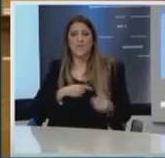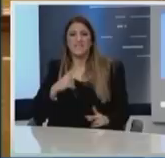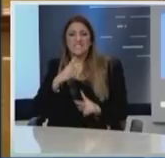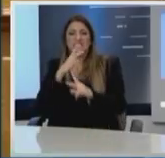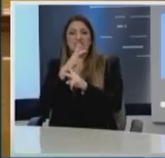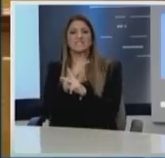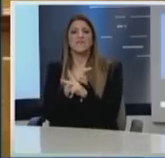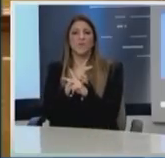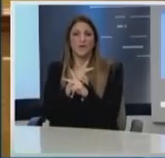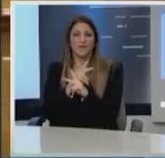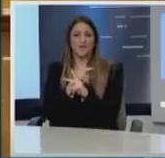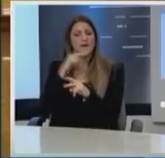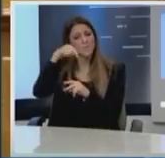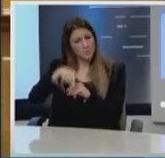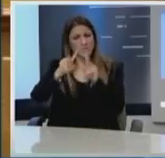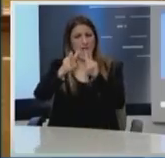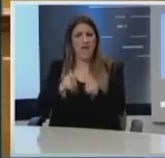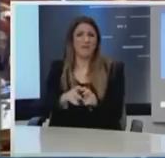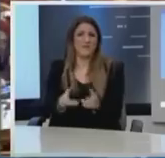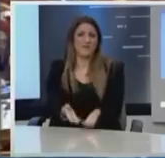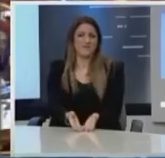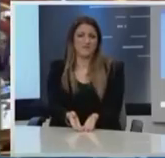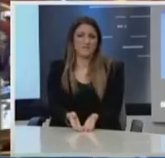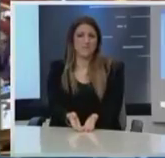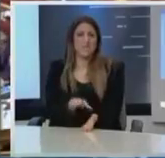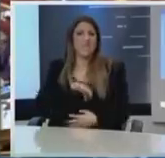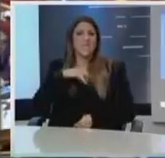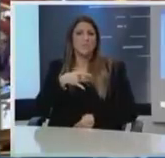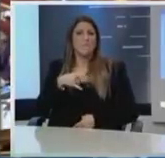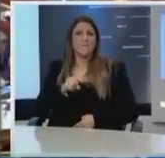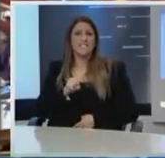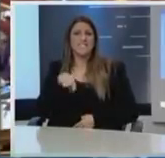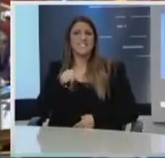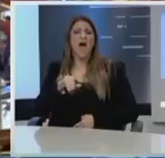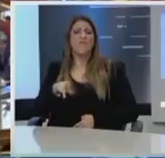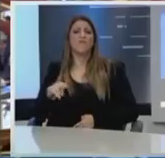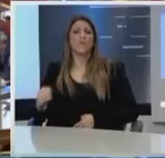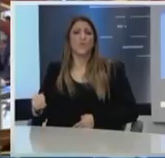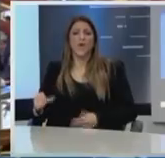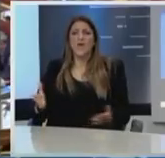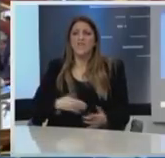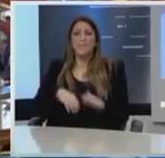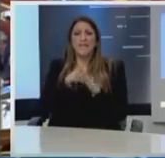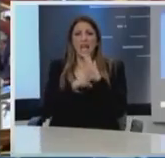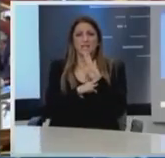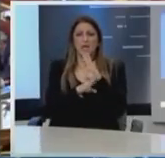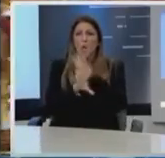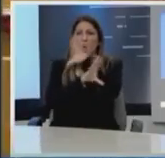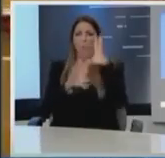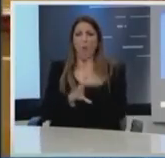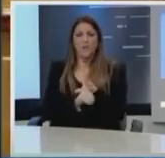που σήμερα εξετάζονται. Ο περίφημος κύριος Παπασταύρου. Δεν υπάρχει λίστα που να μην είναι